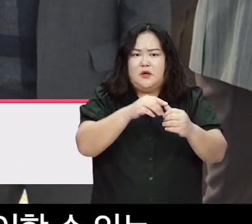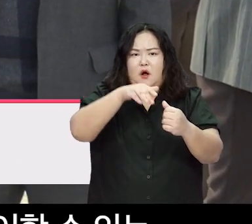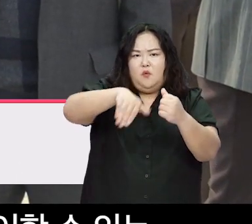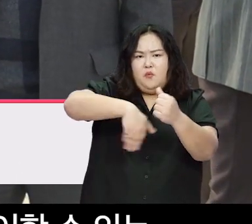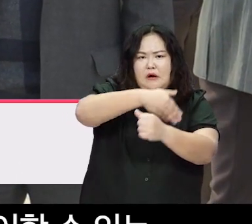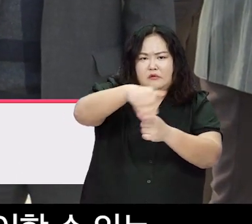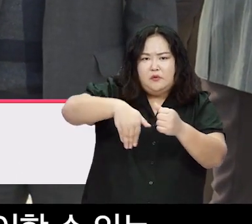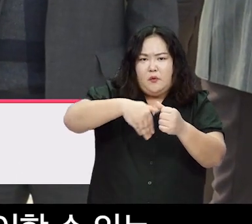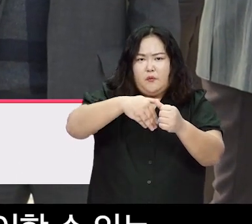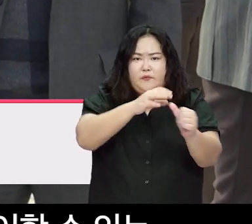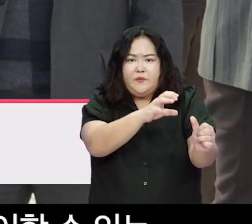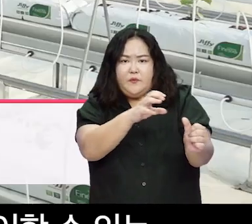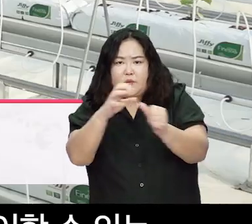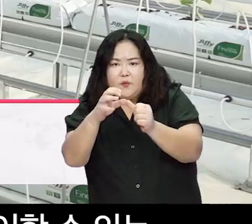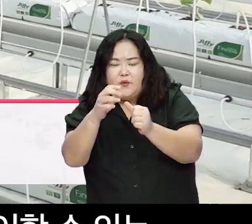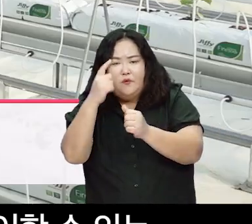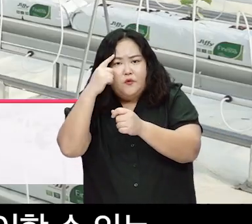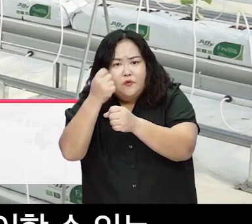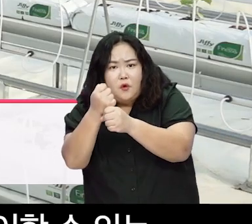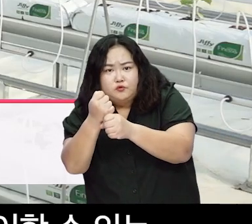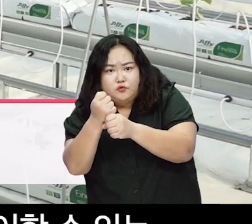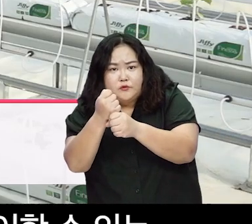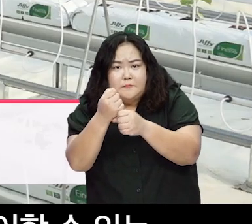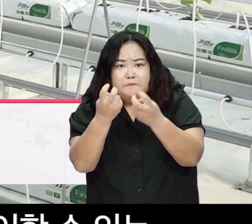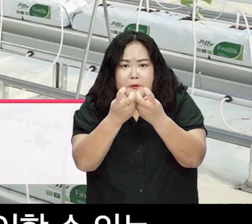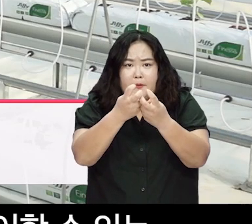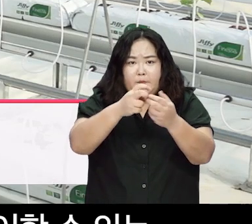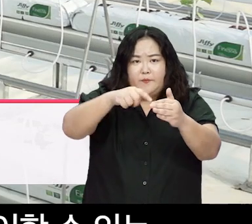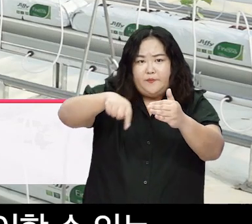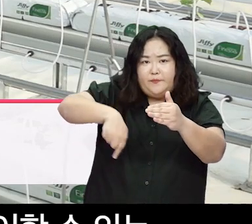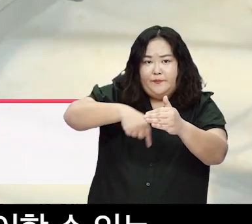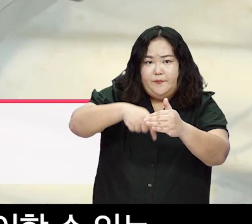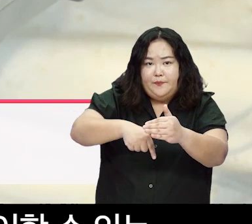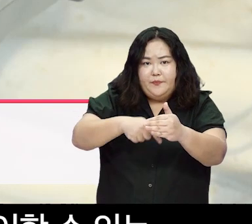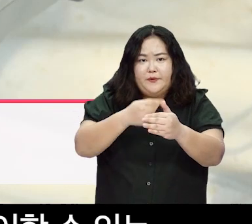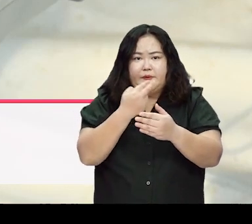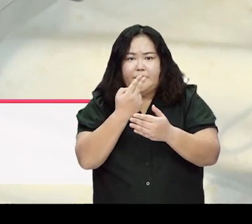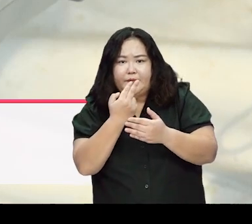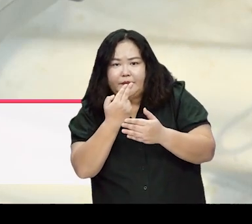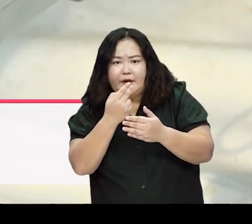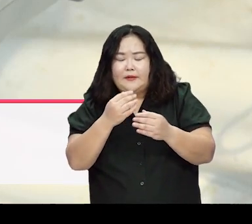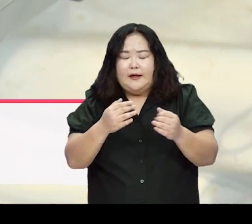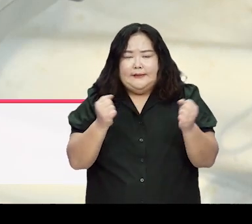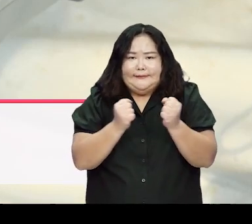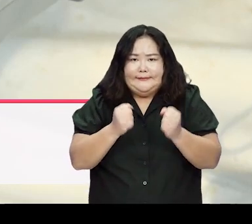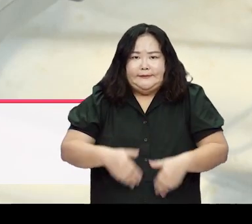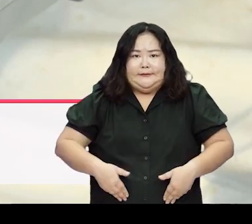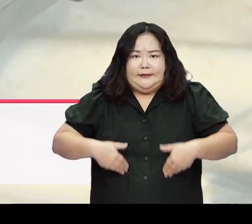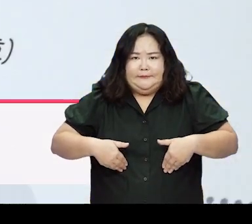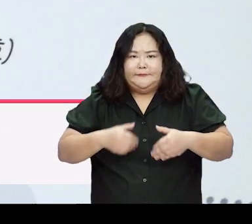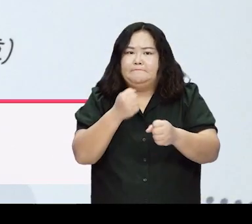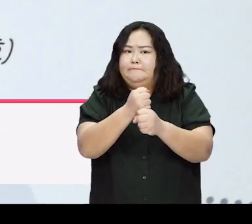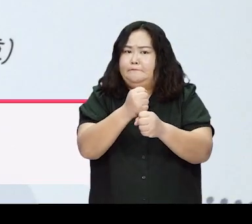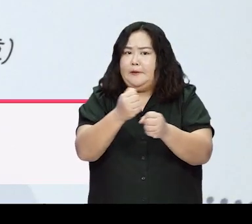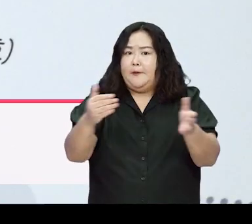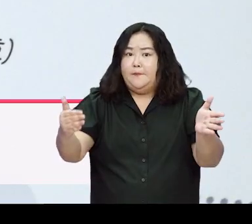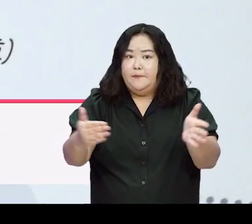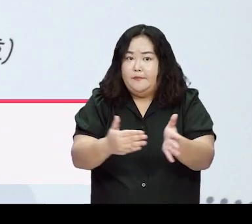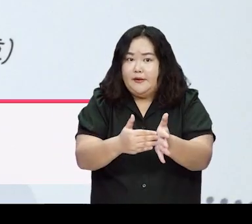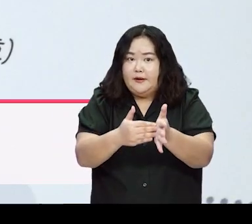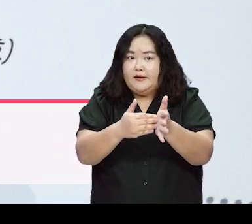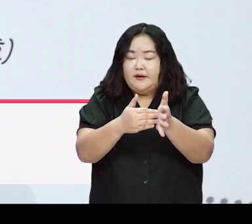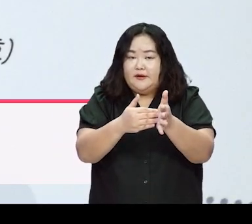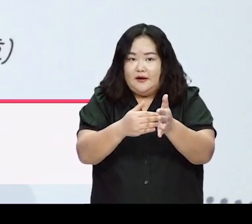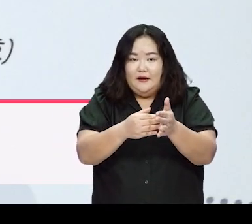온실은 시설 내외부 환경 센서를 이용한 데이터로 내보 안경을 제어할 수 있는 연동형 비닐 온실과 냉난방기